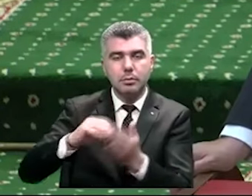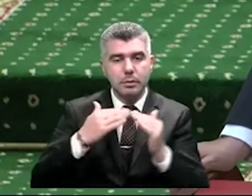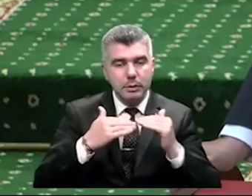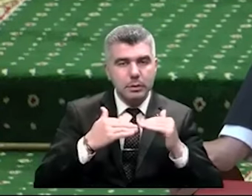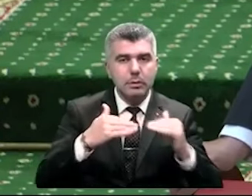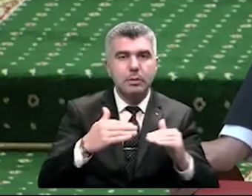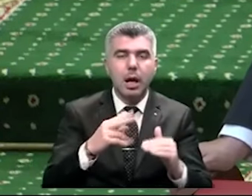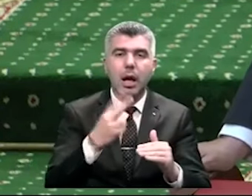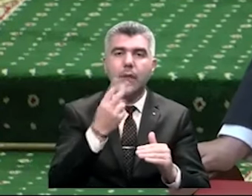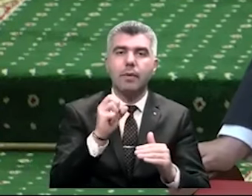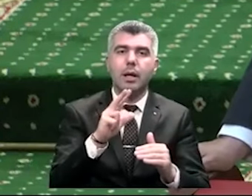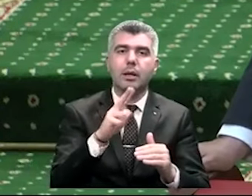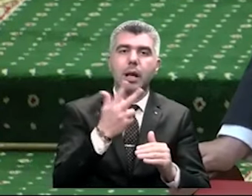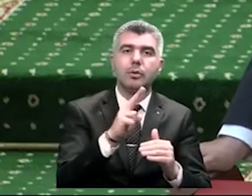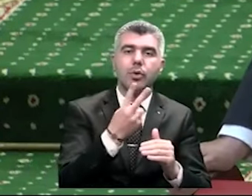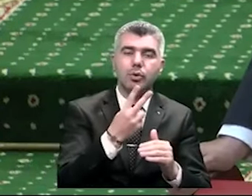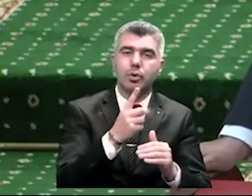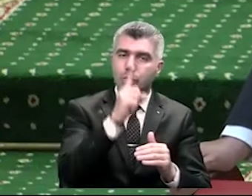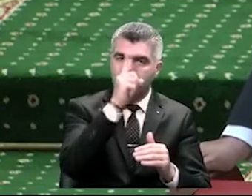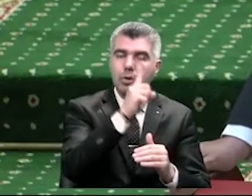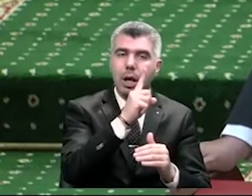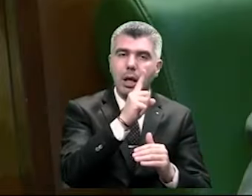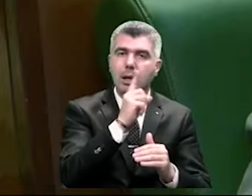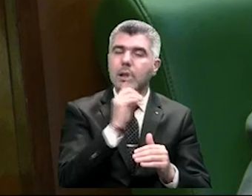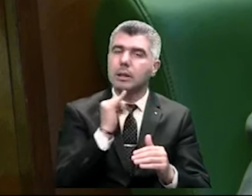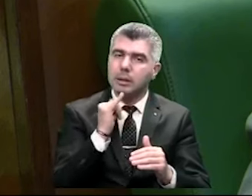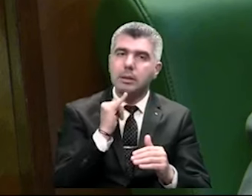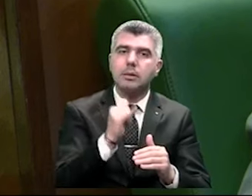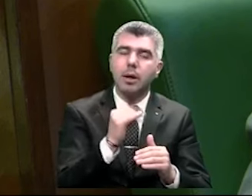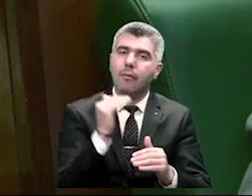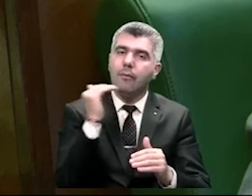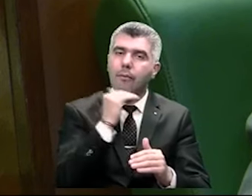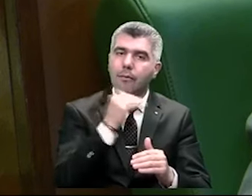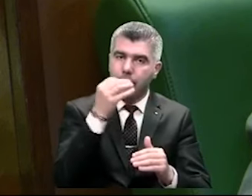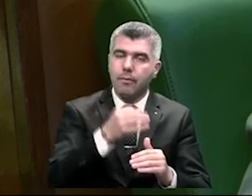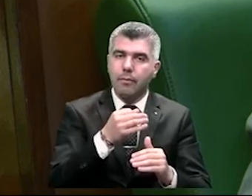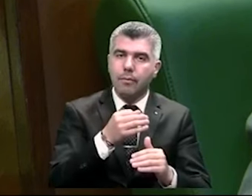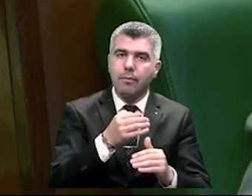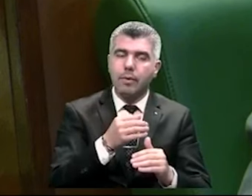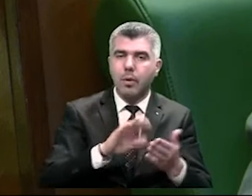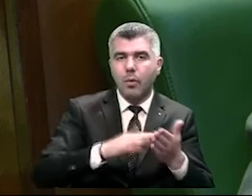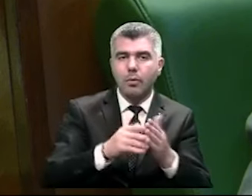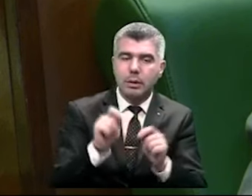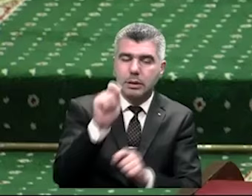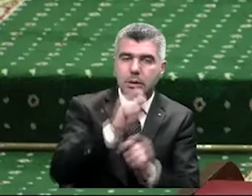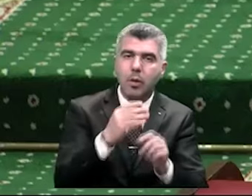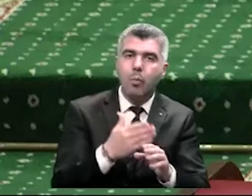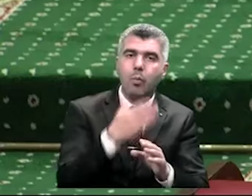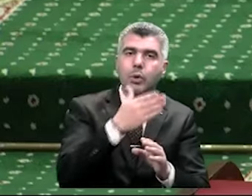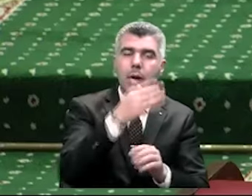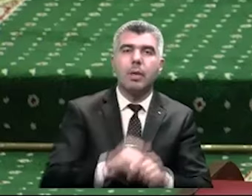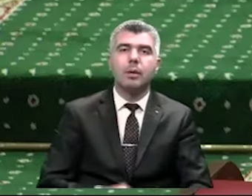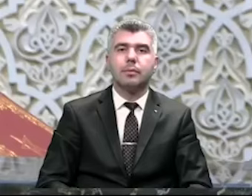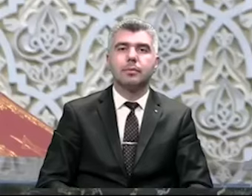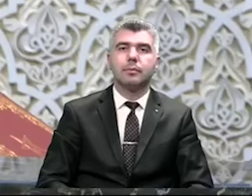لسنه 2023 وان شاء الله غ نواصل في هذا بالسرعه وهذ العمليه في المستقبل